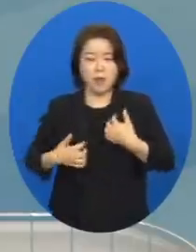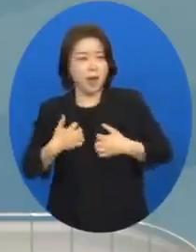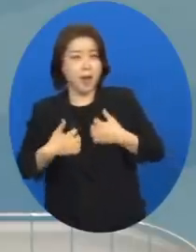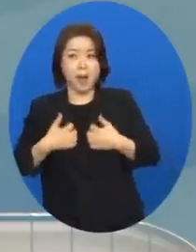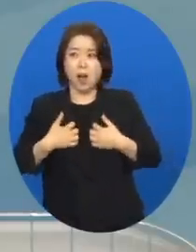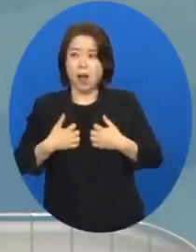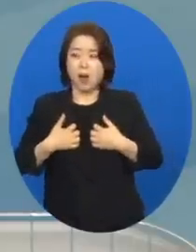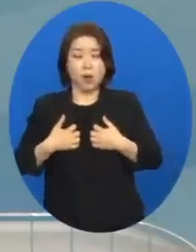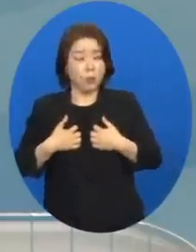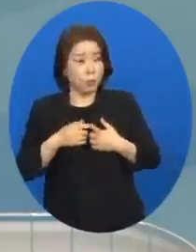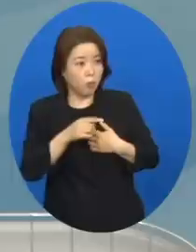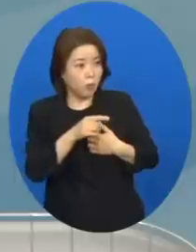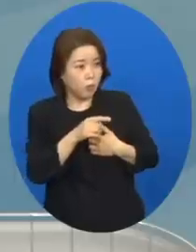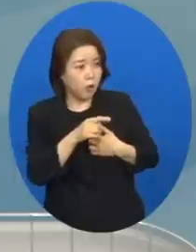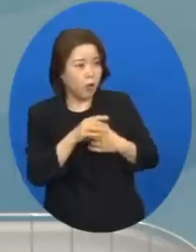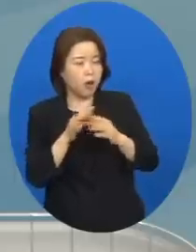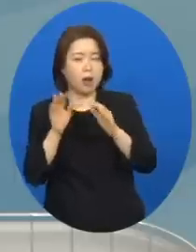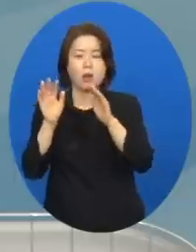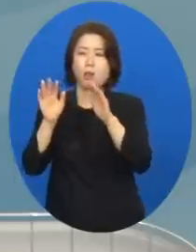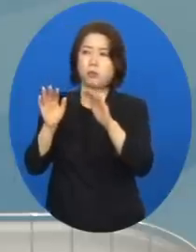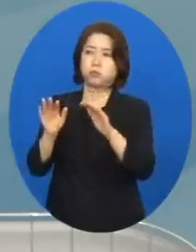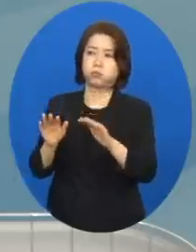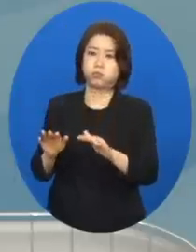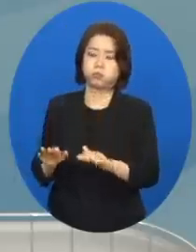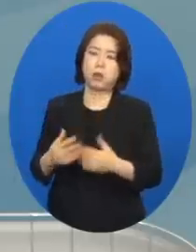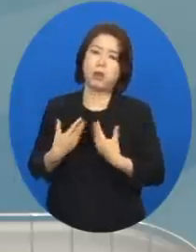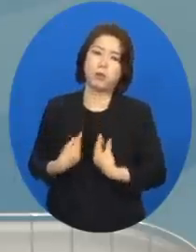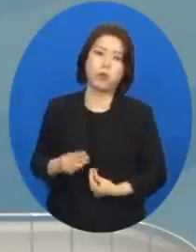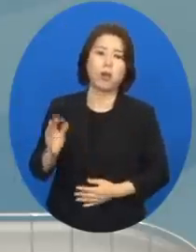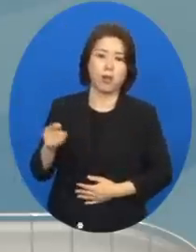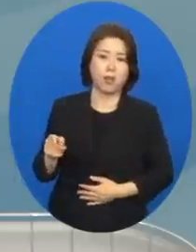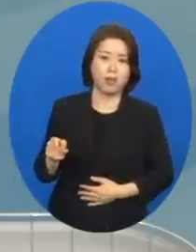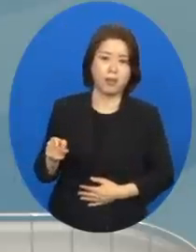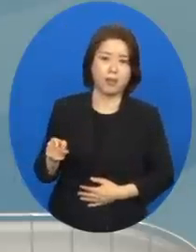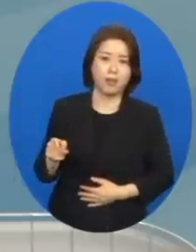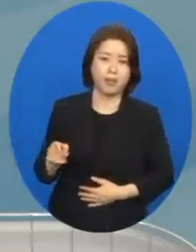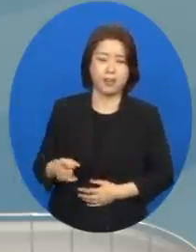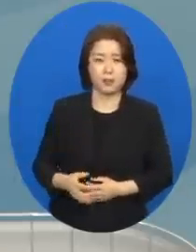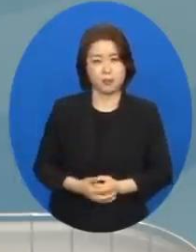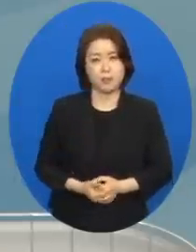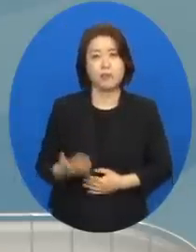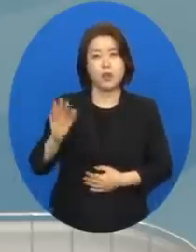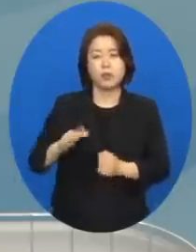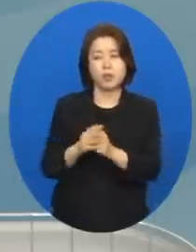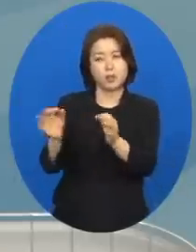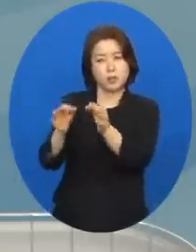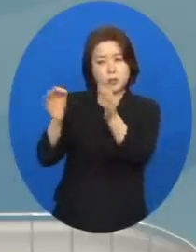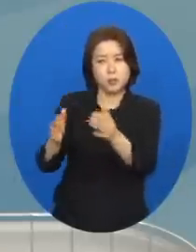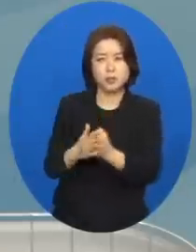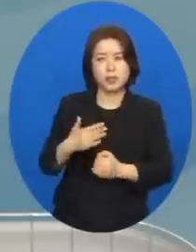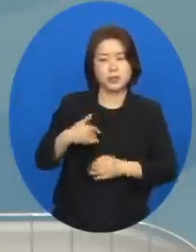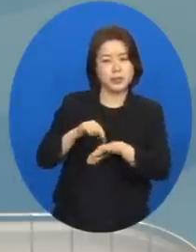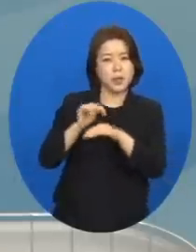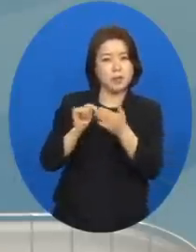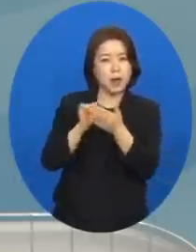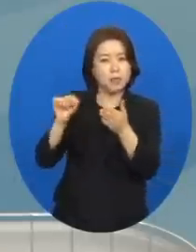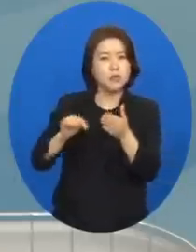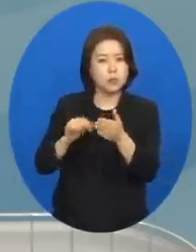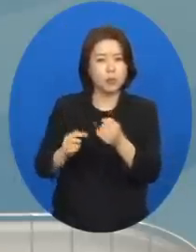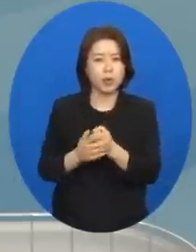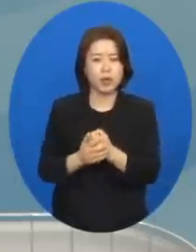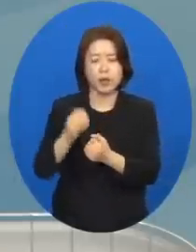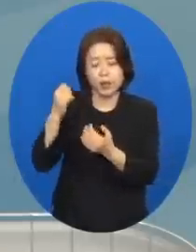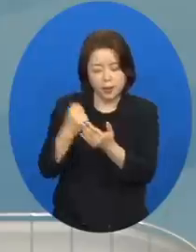있다가 그러면 다 낙심이 돼버렸습니다. 근데 그 순간에 제 마음에